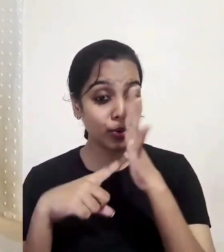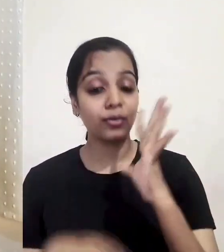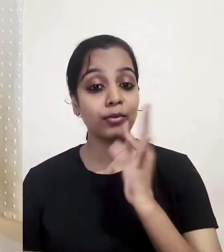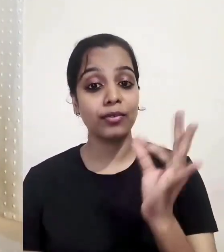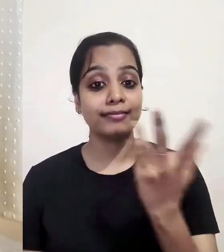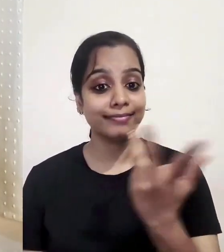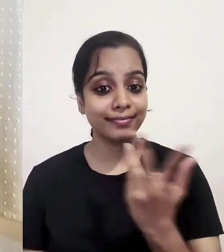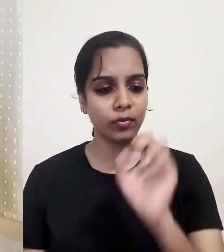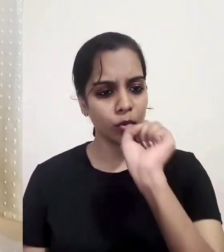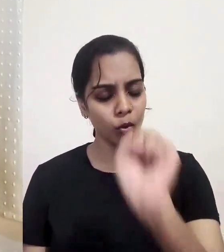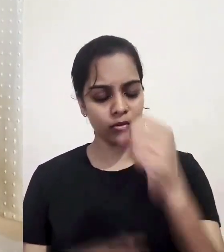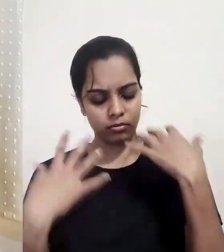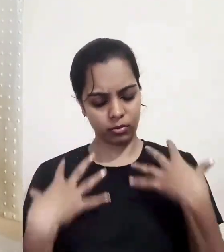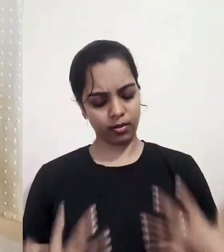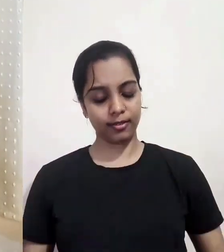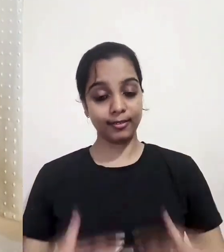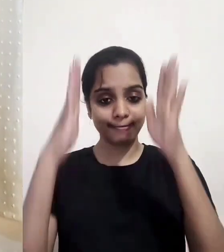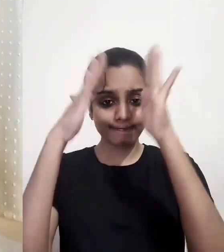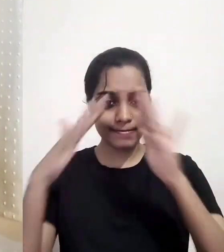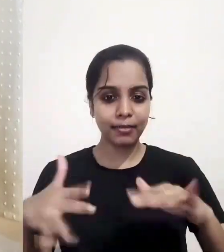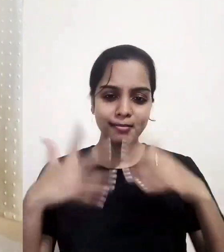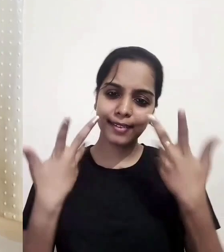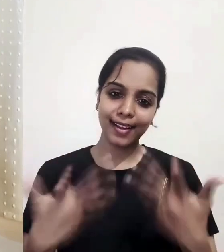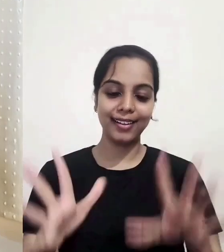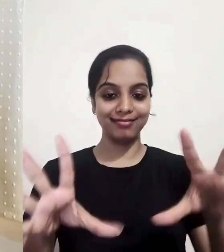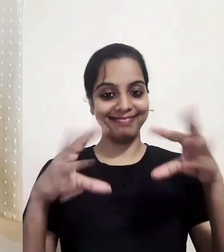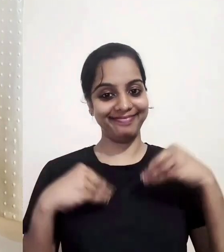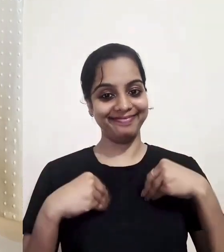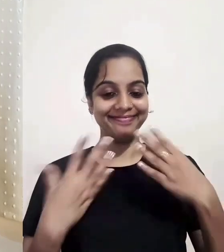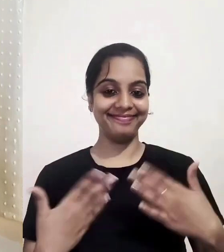കാര്യം എന്താണെന്ന് പറഞ്ഞാൽ നിങ്ങളുടെ ബോഡി ഷേപ്പ് എന്താണോ അതിനെ അക്സെപ്റ്റ് ചെയ്യുക.